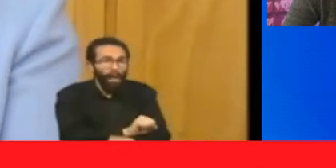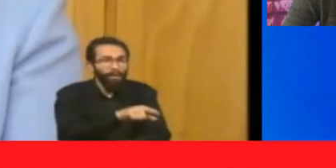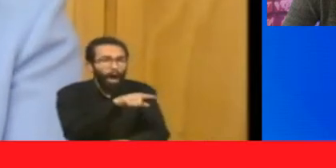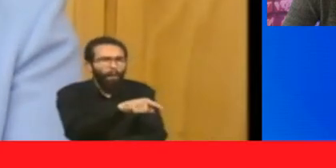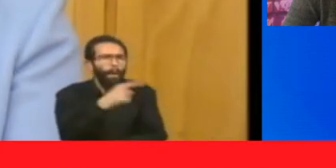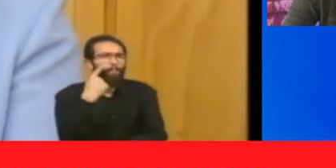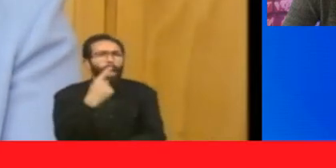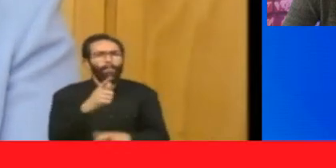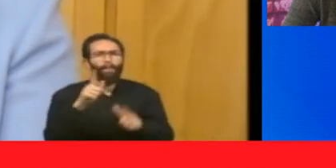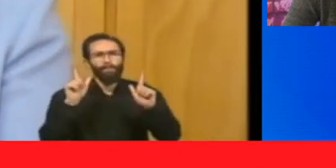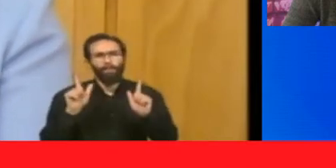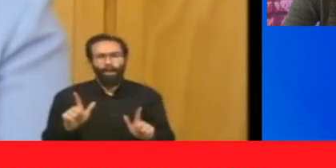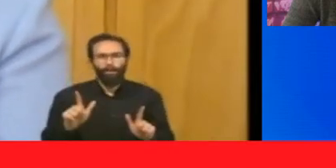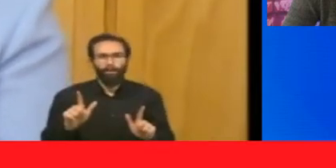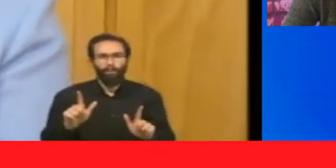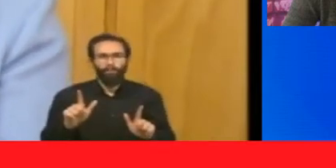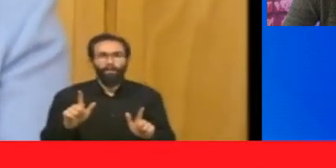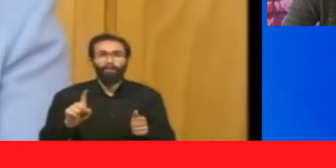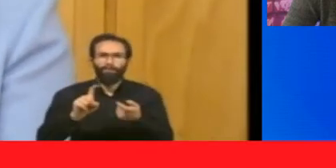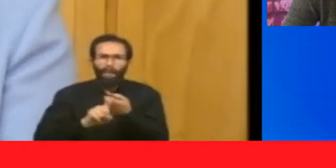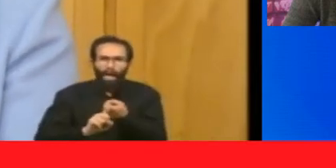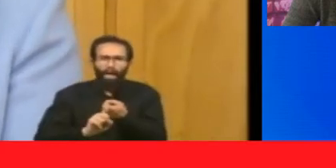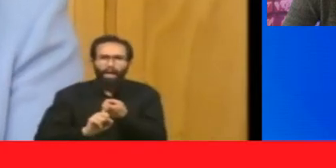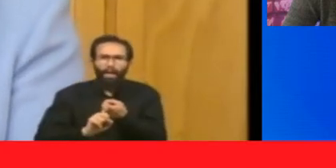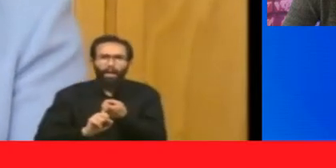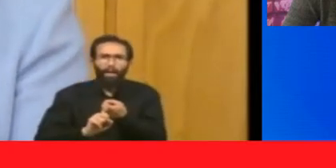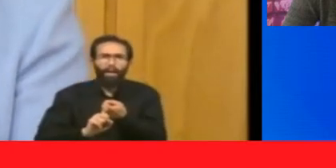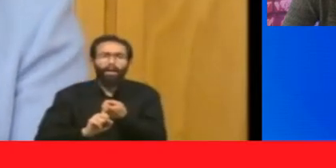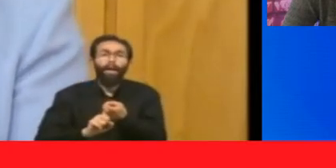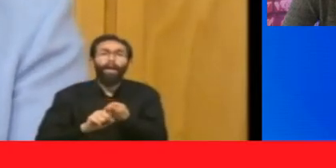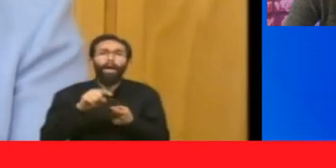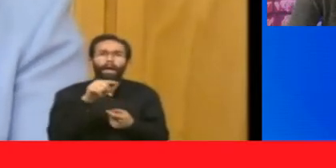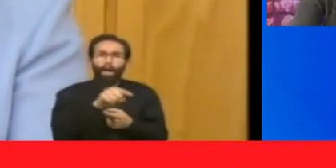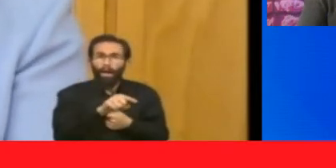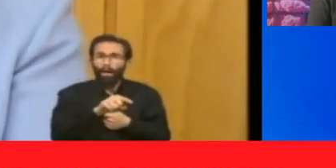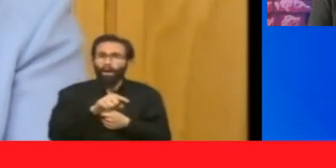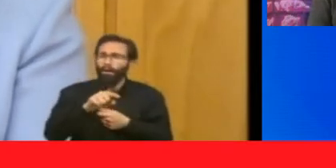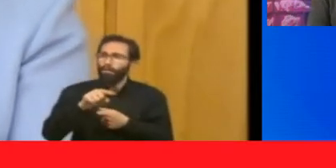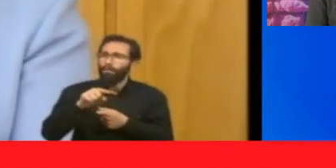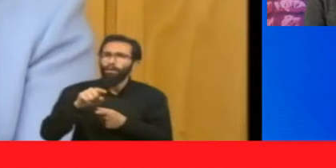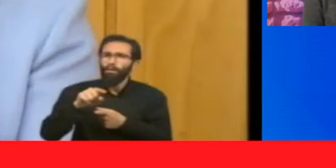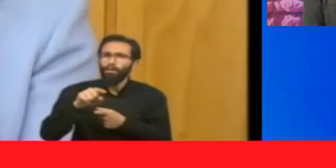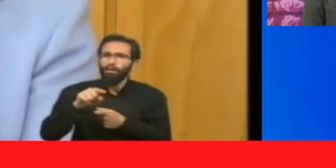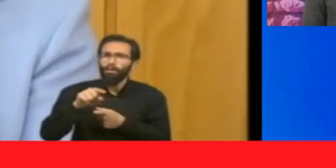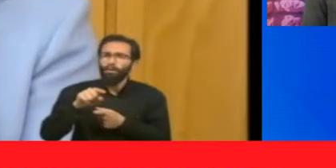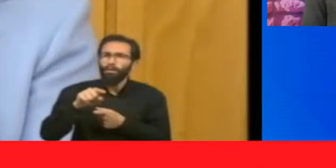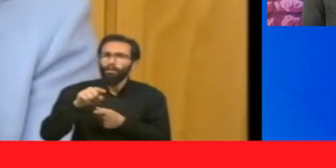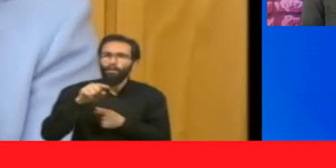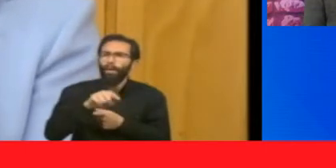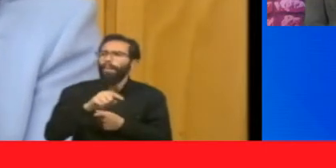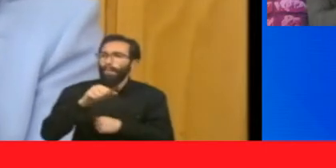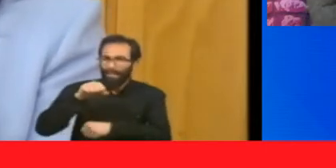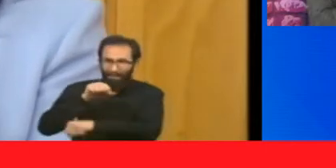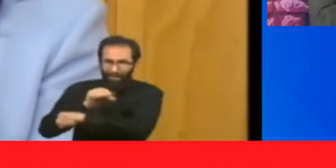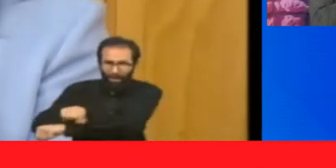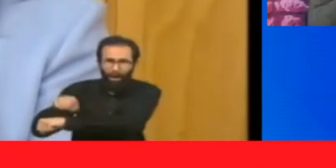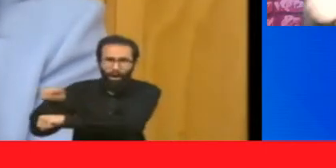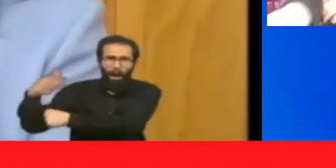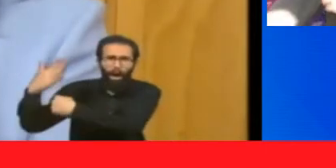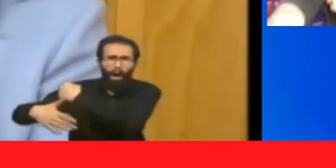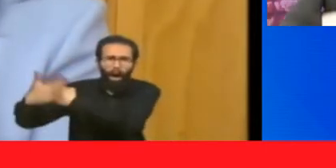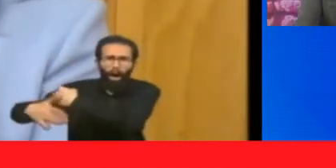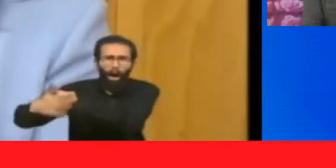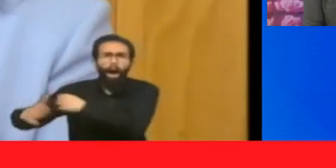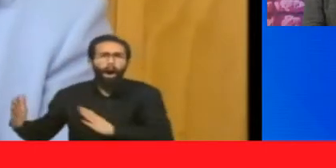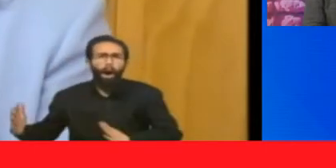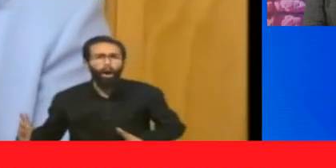Ayrıca CPT'yi de tecrit hukuksuzluğu karşısında daha etkin bir tutum almaya davet